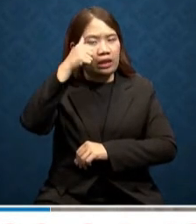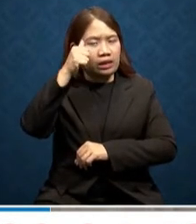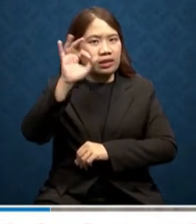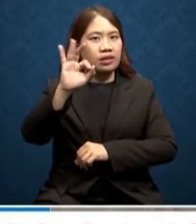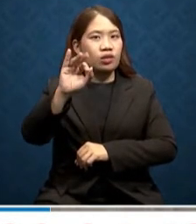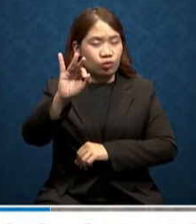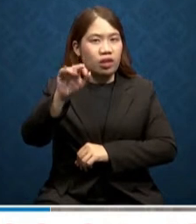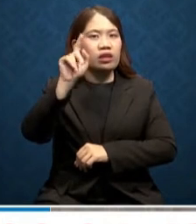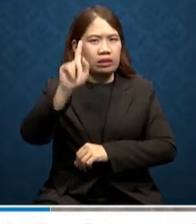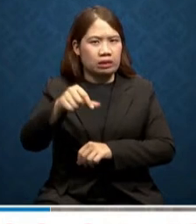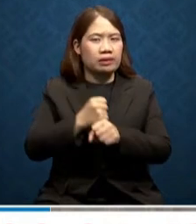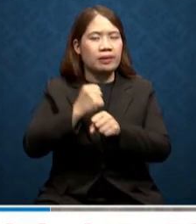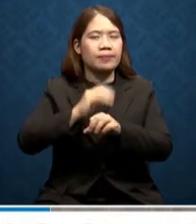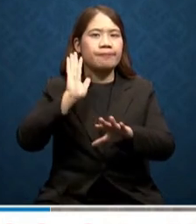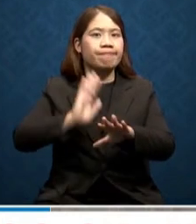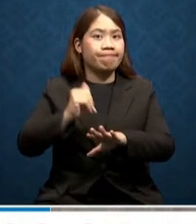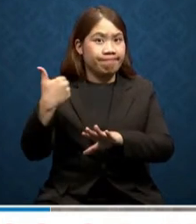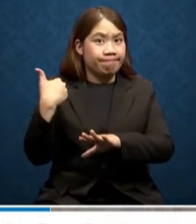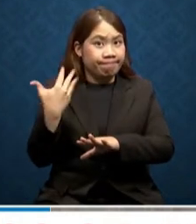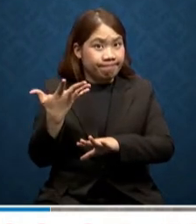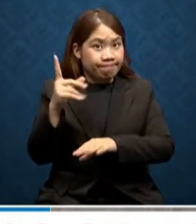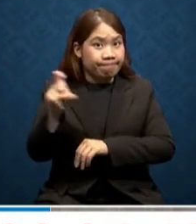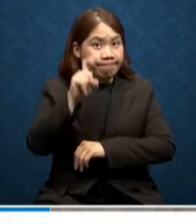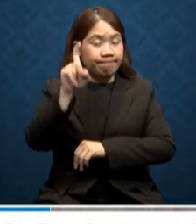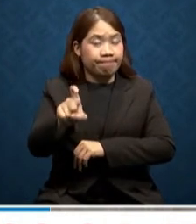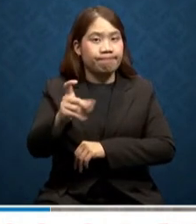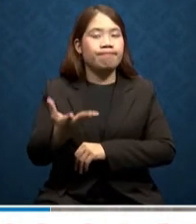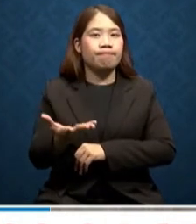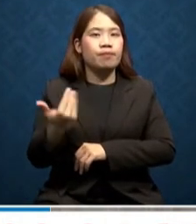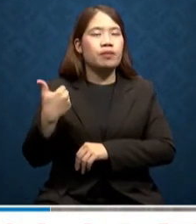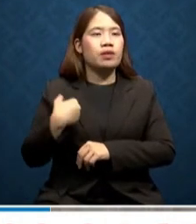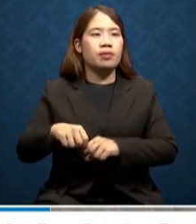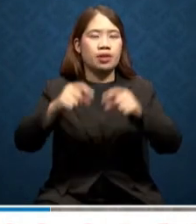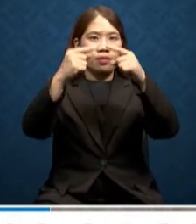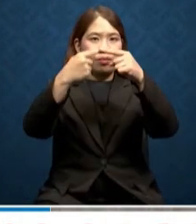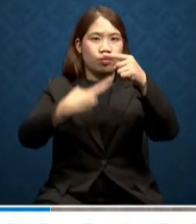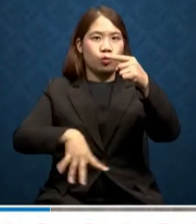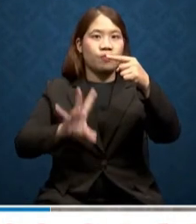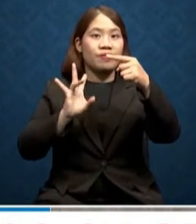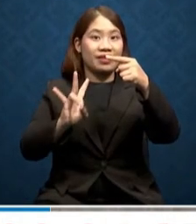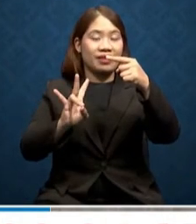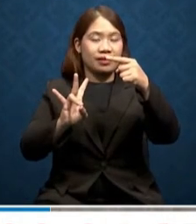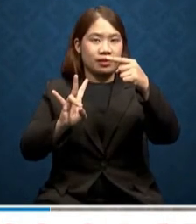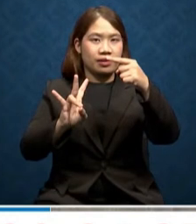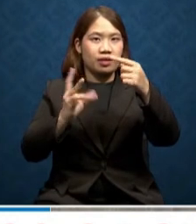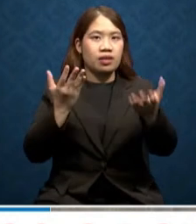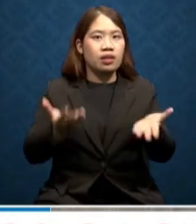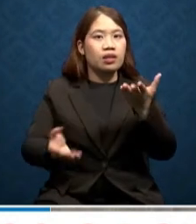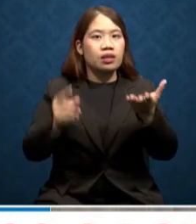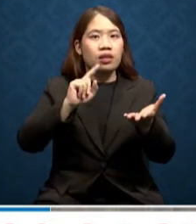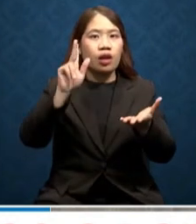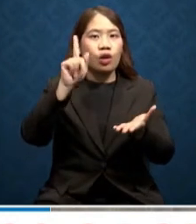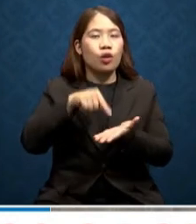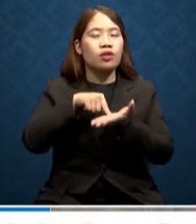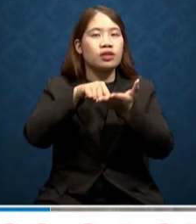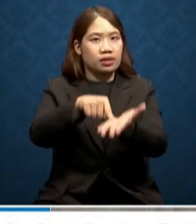ได้กระทำอย่างมีประสิทธิภาพหรือไม่นะฮะทีนี้มี 7ประเด็นข้อเอ่อเสนอแนะนะครับหรือว่าข้อเสนอในเรื่องของการ